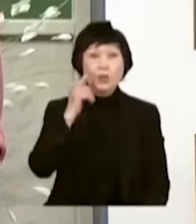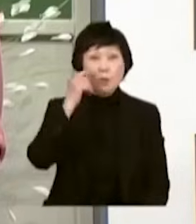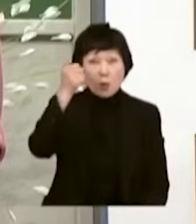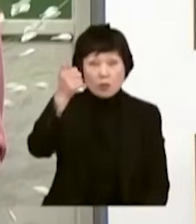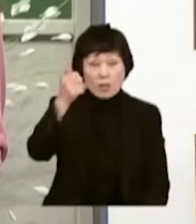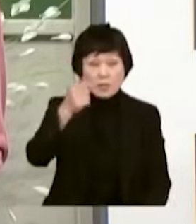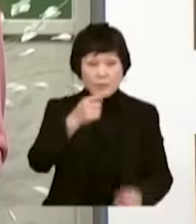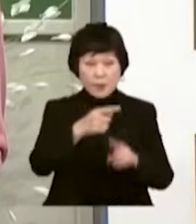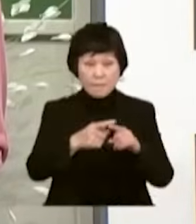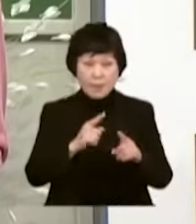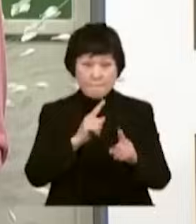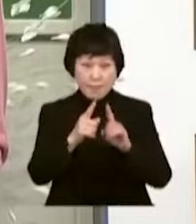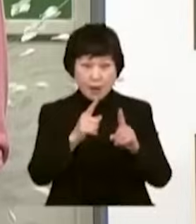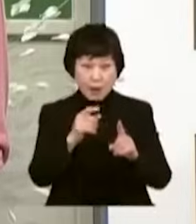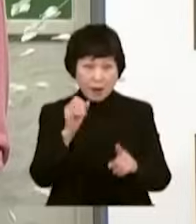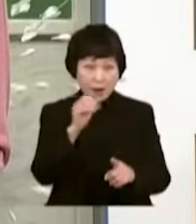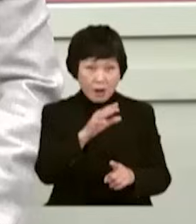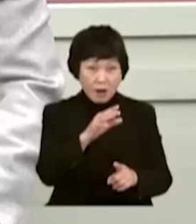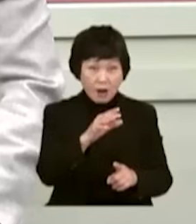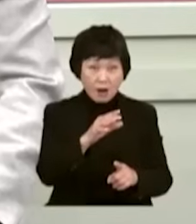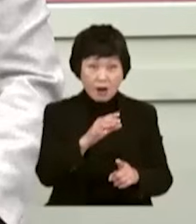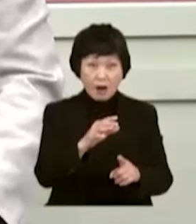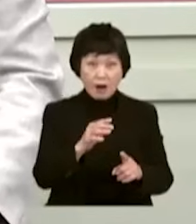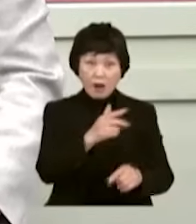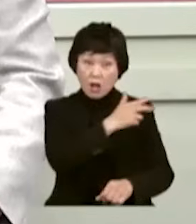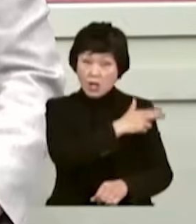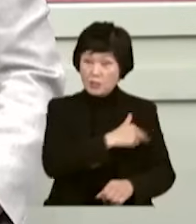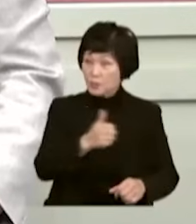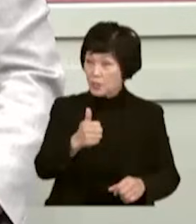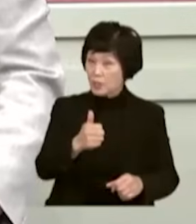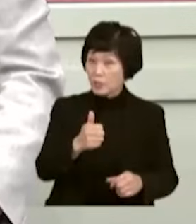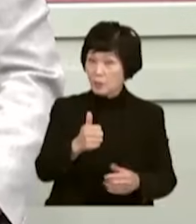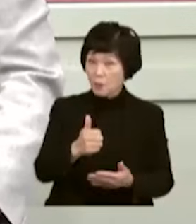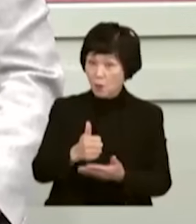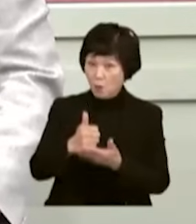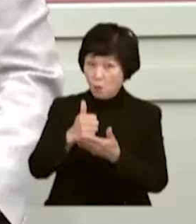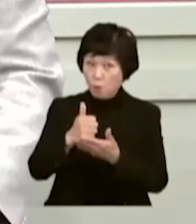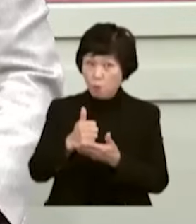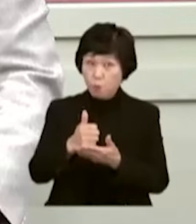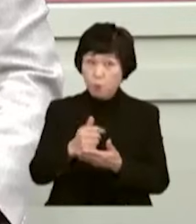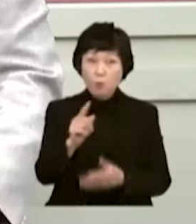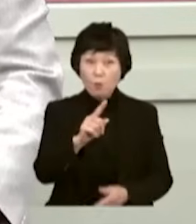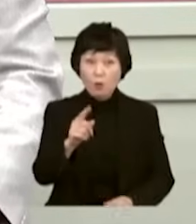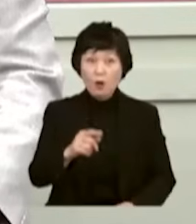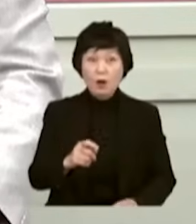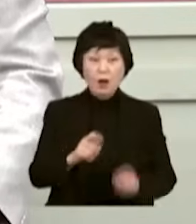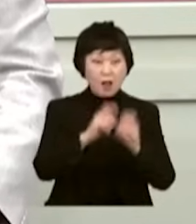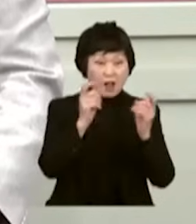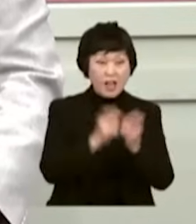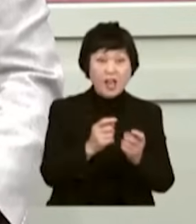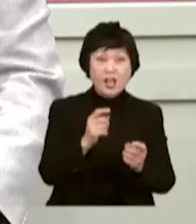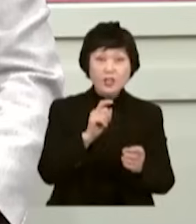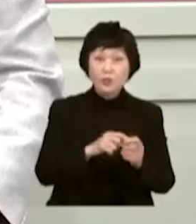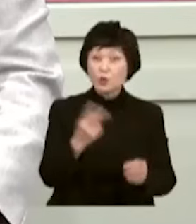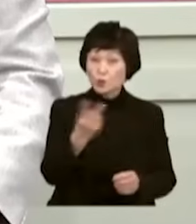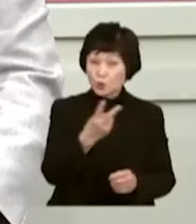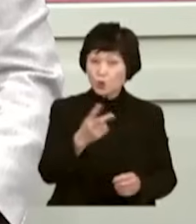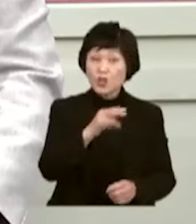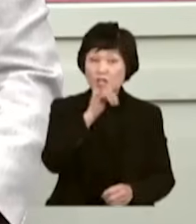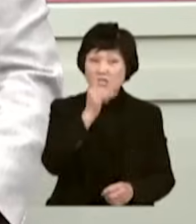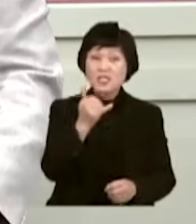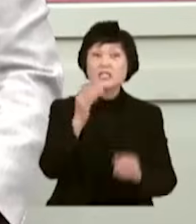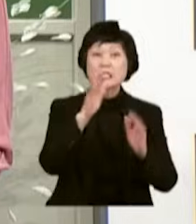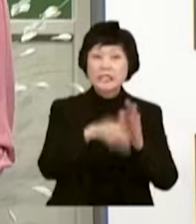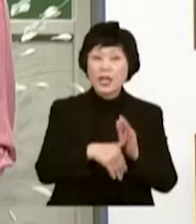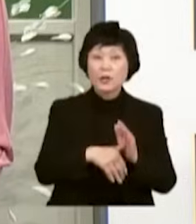반말을 하시는데 조영구 그러니까, 집사님은 사실 우리 둘이 개인적으로 있을 때는 제가 반말을 되는데 나도 반말이 안 나고 항상 저는 존대라는데 목사님